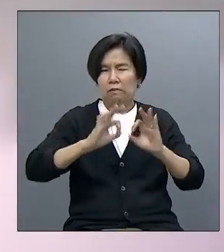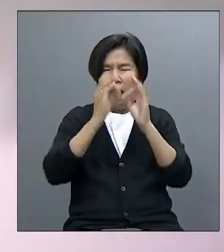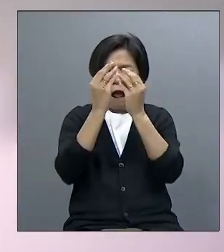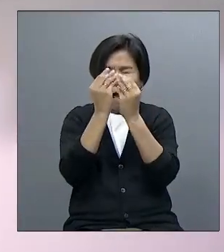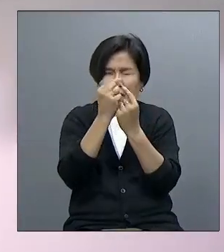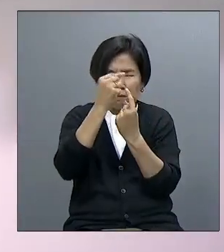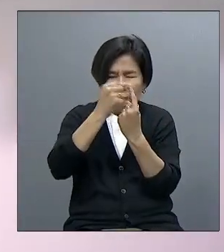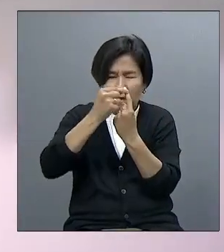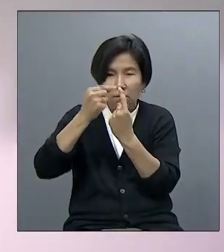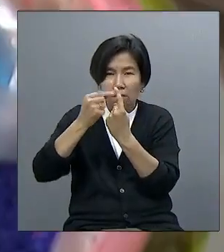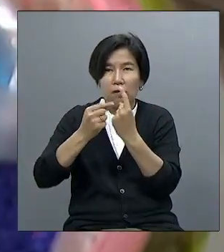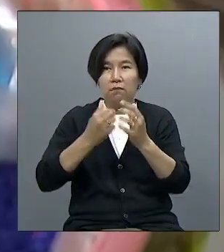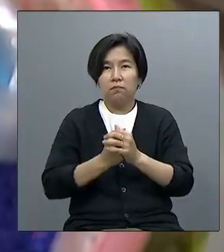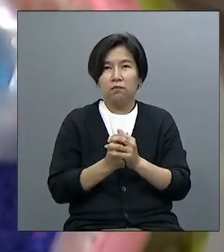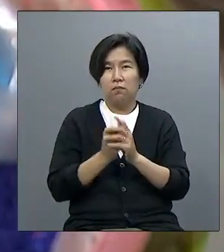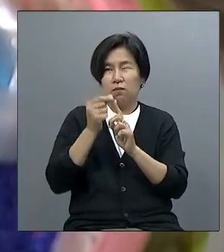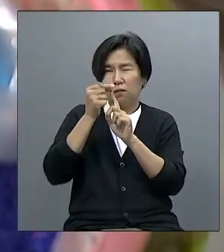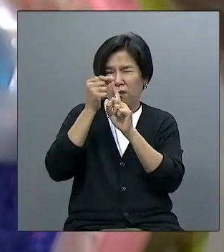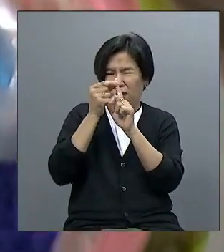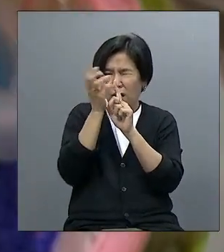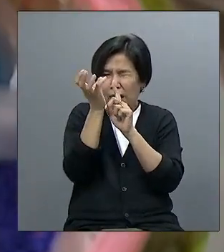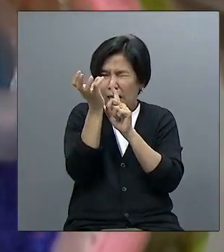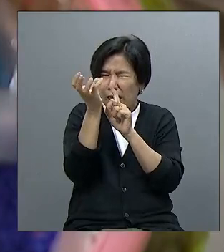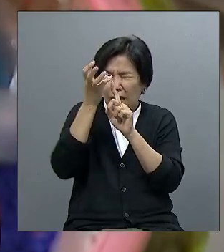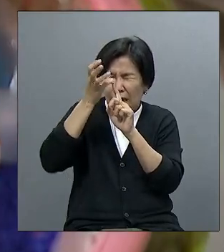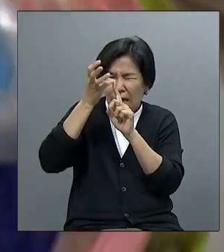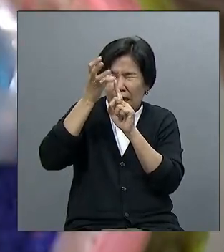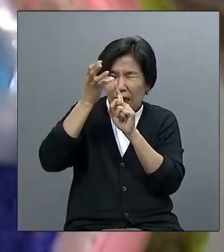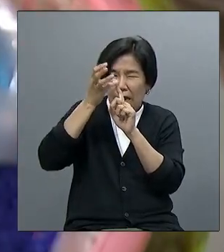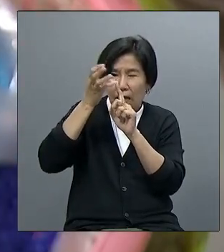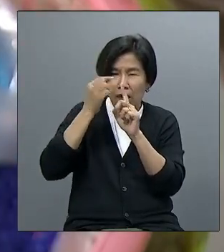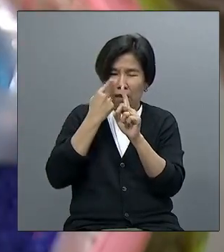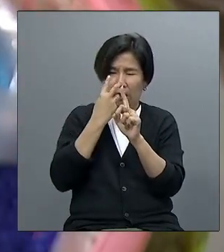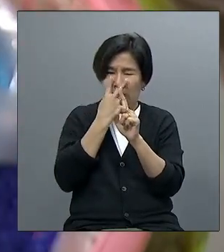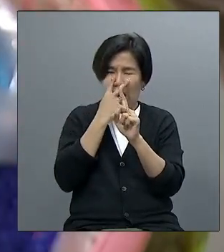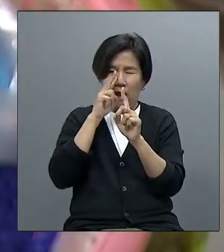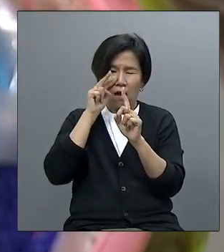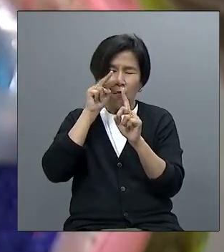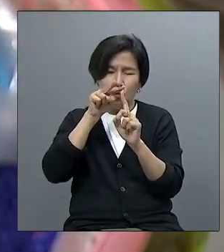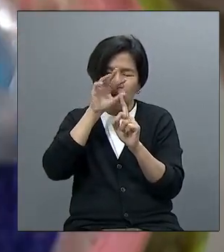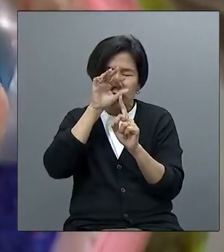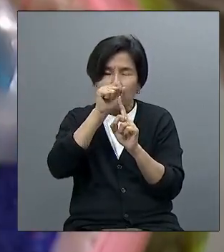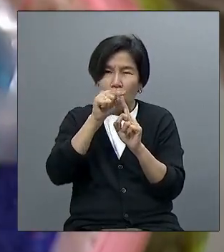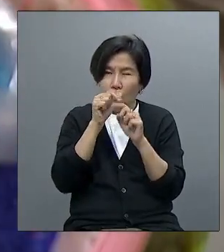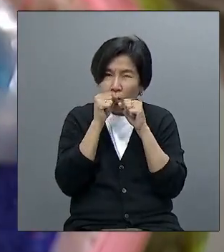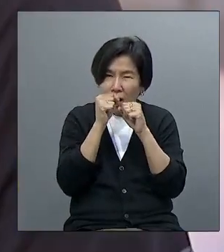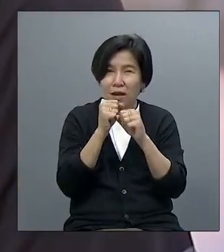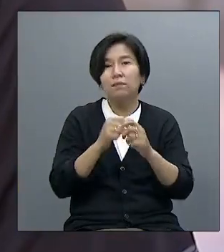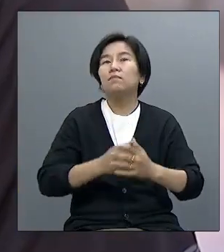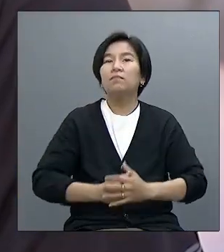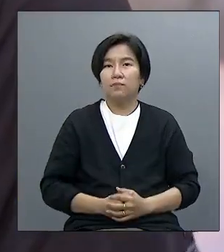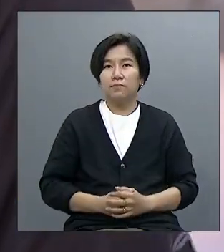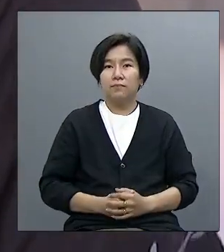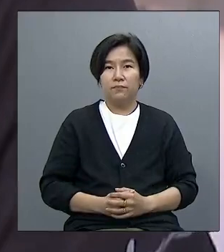แล้วก็รูเล็กมากๆเลยนะคุณผู้ชมกว่าที่จะร้อยได้เนี่ยต้องใช้สายตาและความตั้งใจความพยายามเป็นอย่างมากเลย คือเขาทำเหมือนเร็วอะแต่จริ